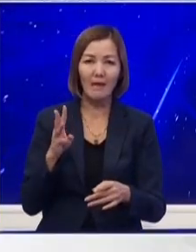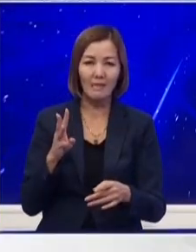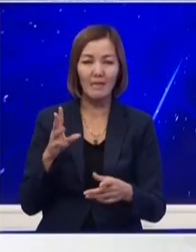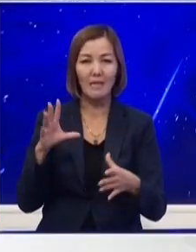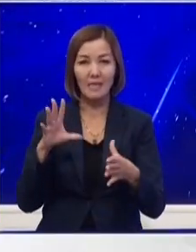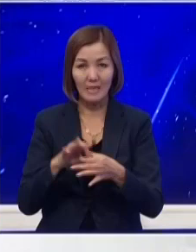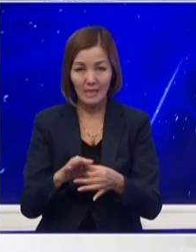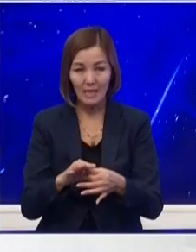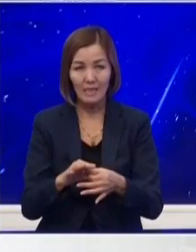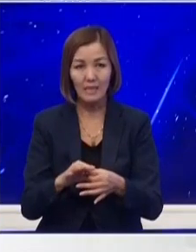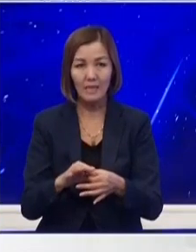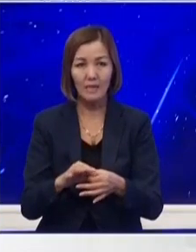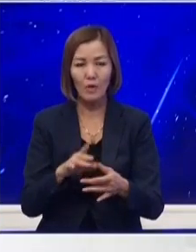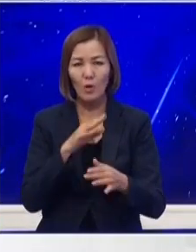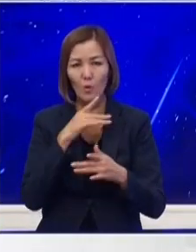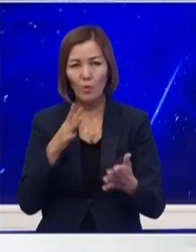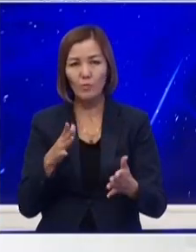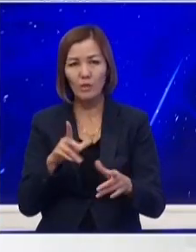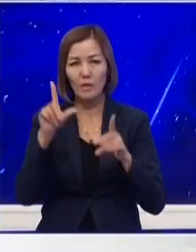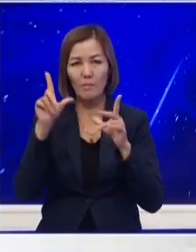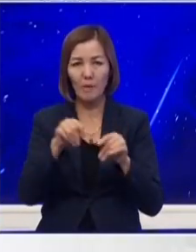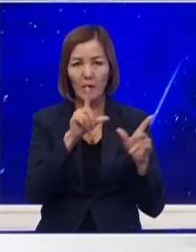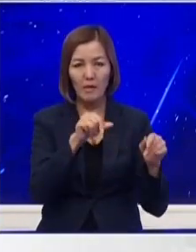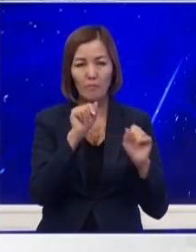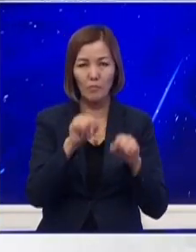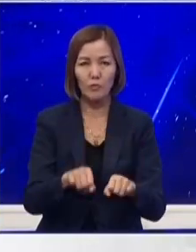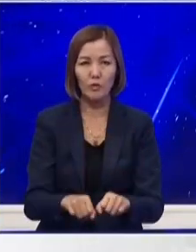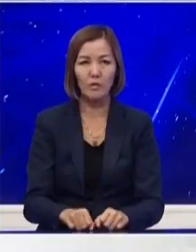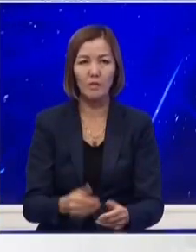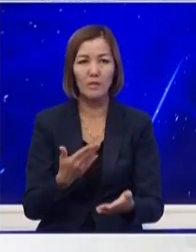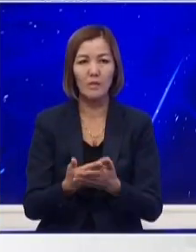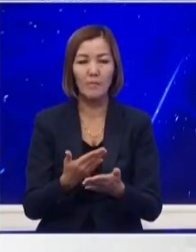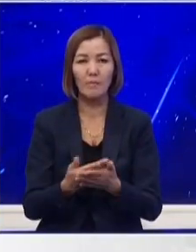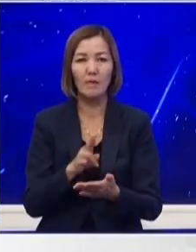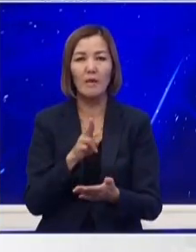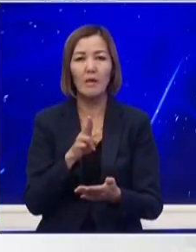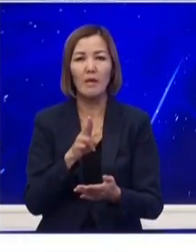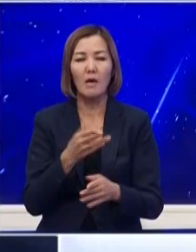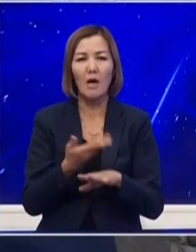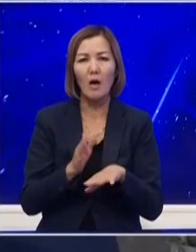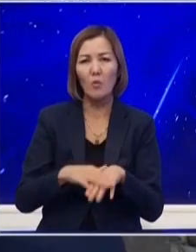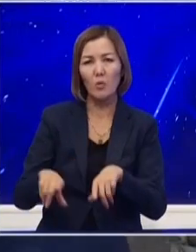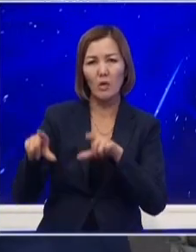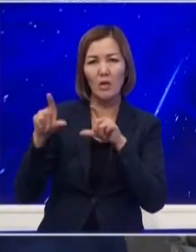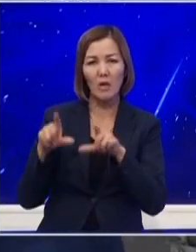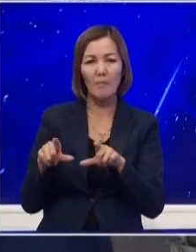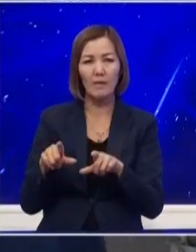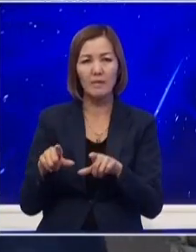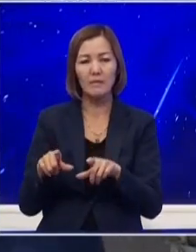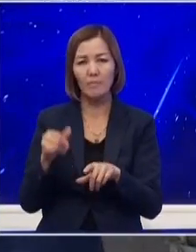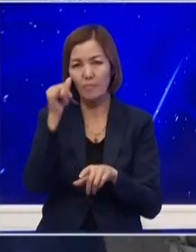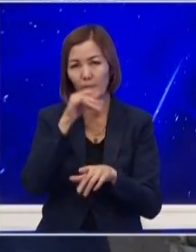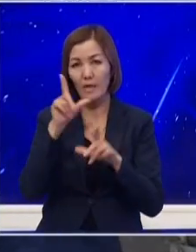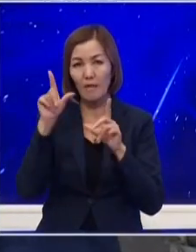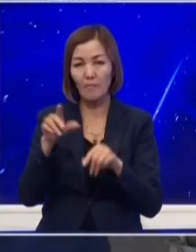кейін көп жерге баралады. Мысалы, ана КамАЗ баралмайтын жерге, үлкен машинелер